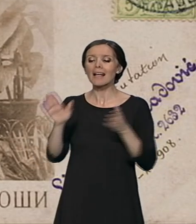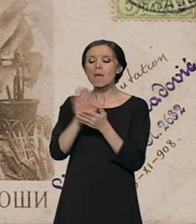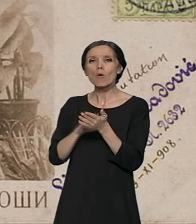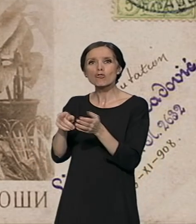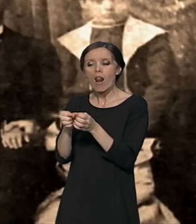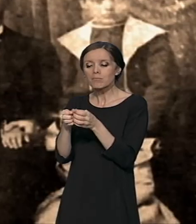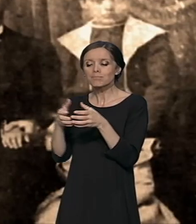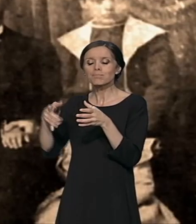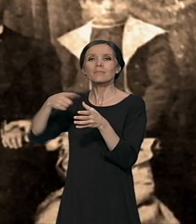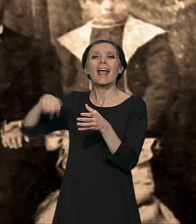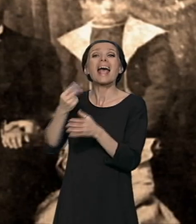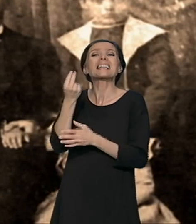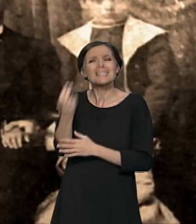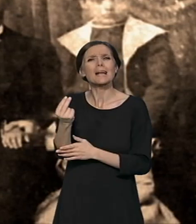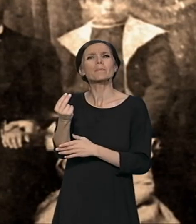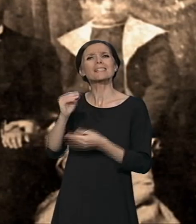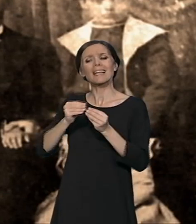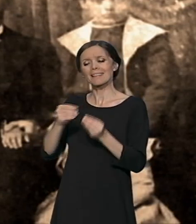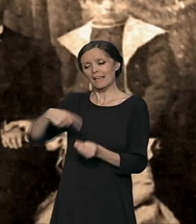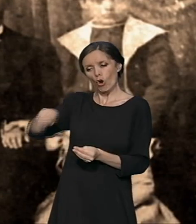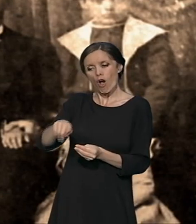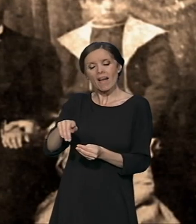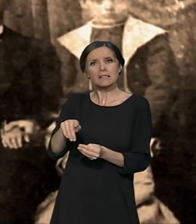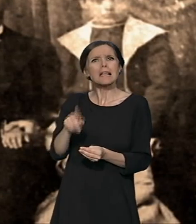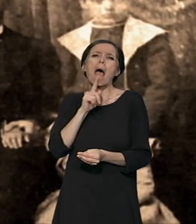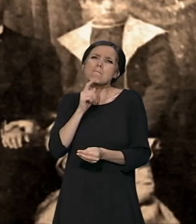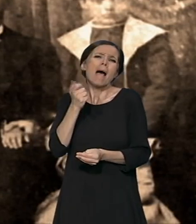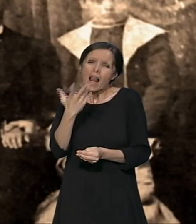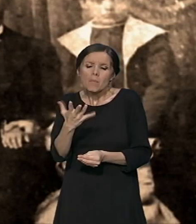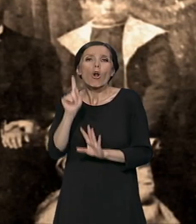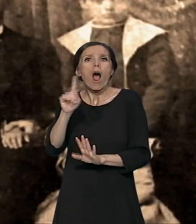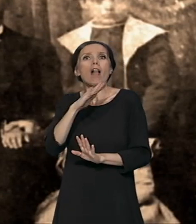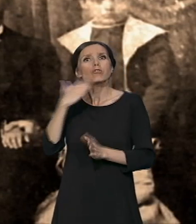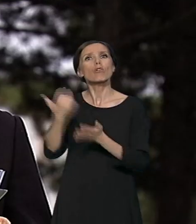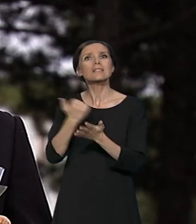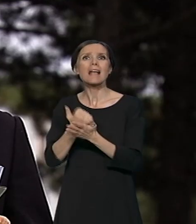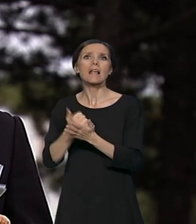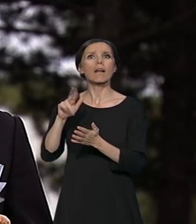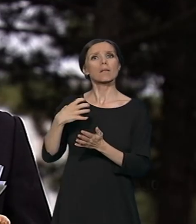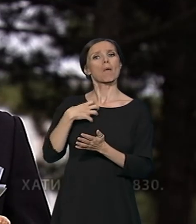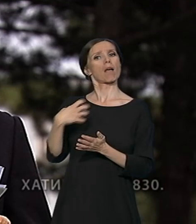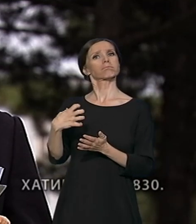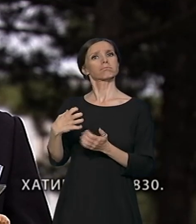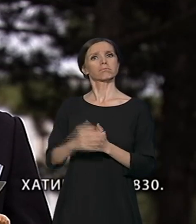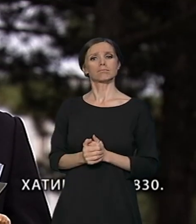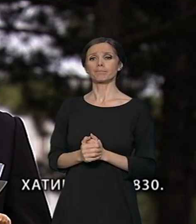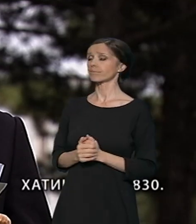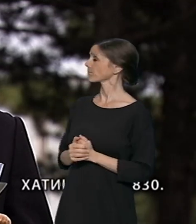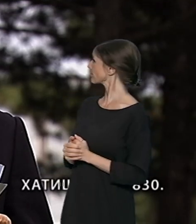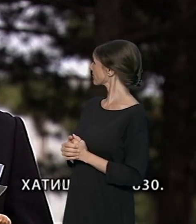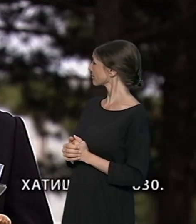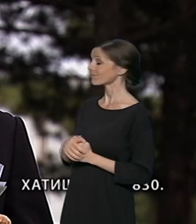trgovaca, ali sloj koji je bio u stanju da akumulira dosta velike kapitale. Muslimanima koji ne